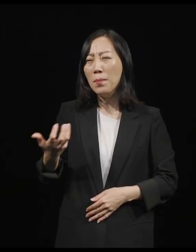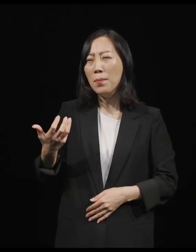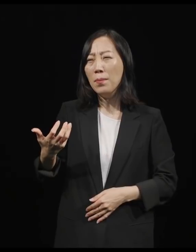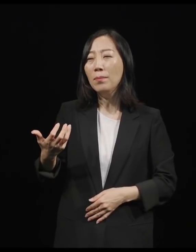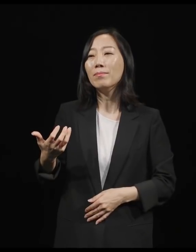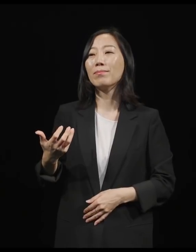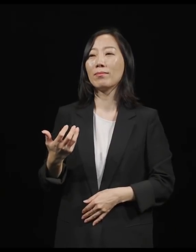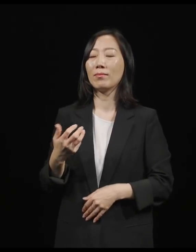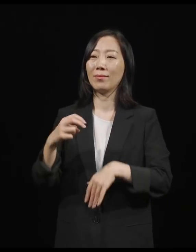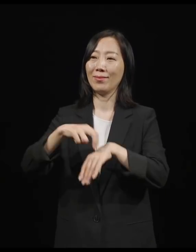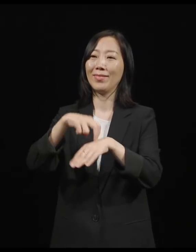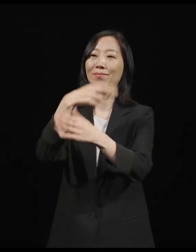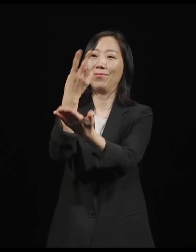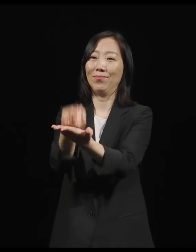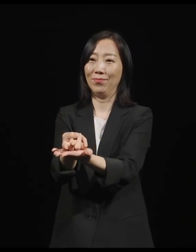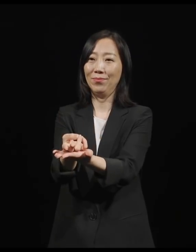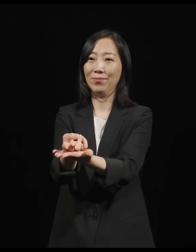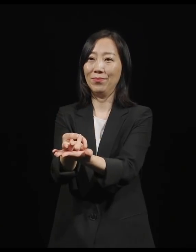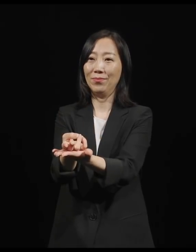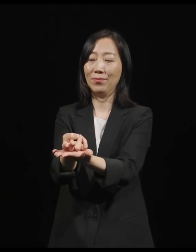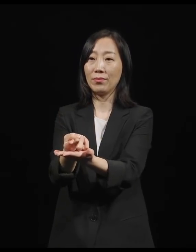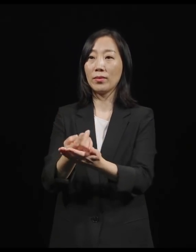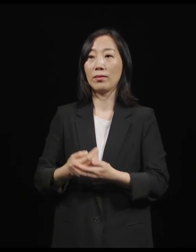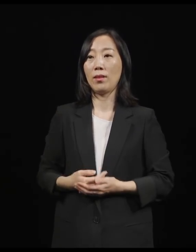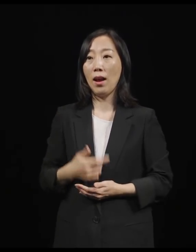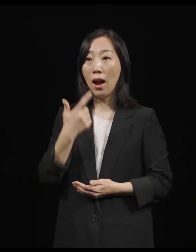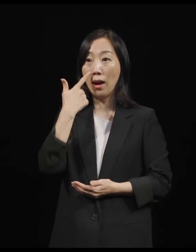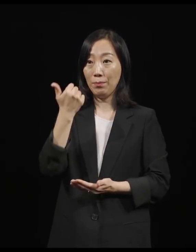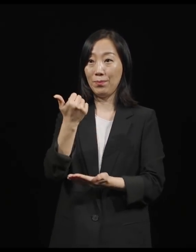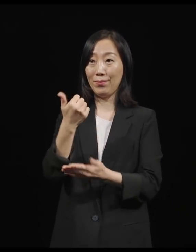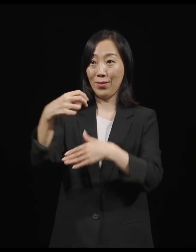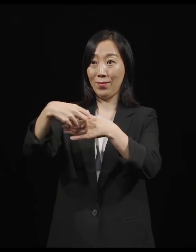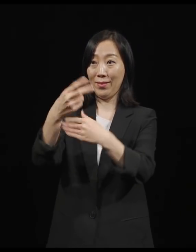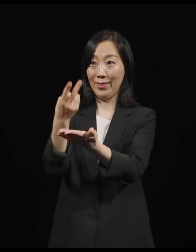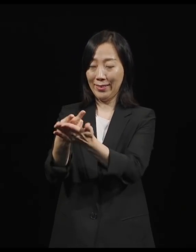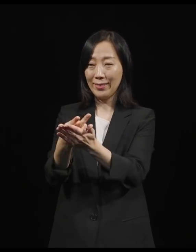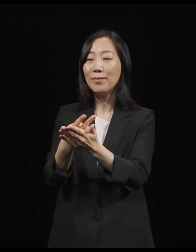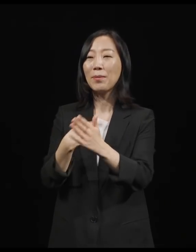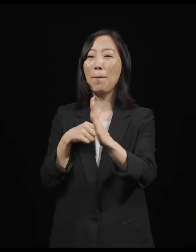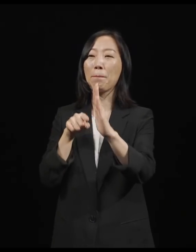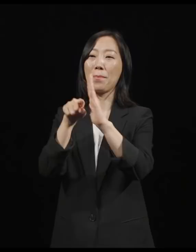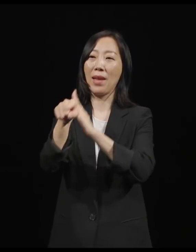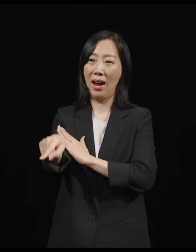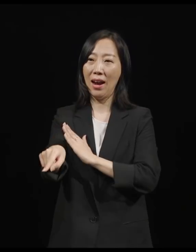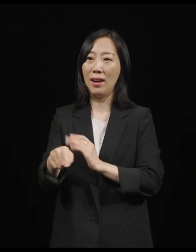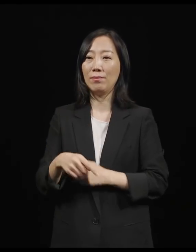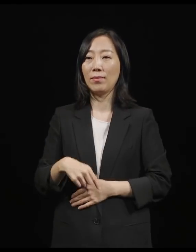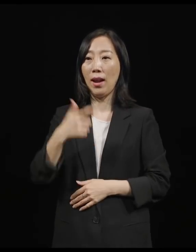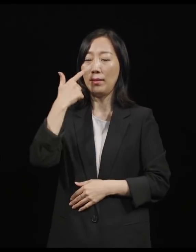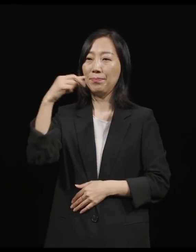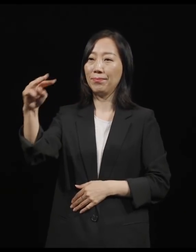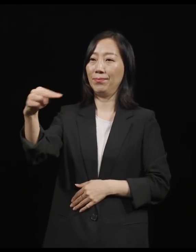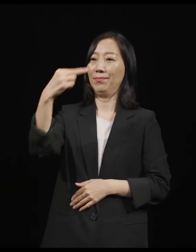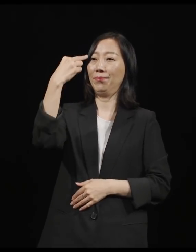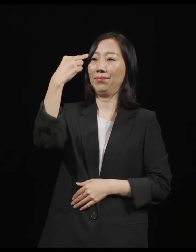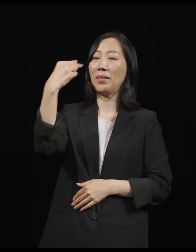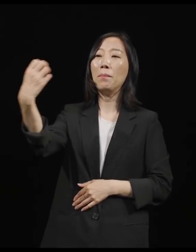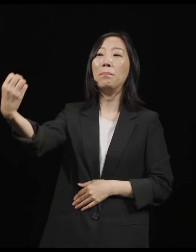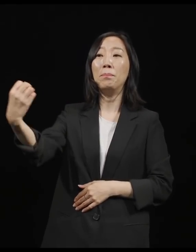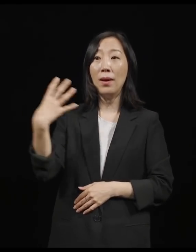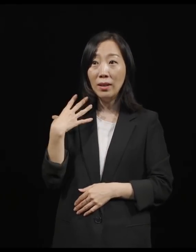입원하셨습니다. 전 아버지가 있는 병원에 찾아갔어요. 그리고 아버지가 저를 보자 이렇게 말씀하시는